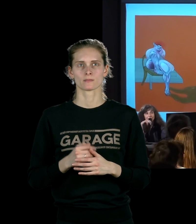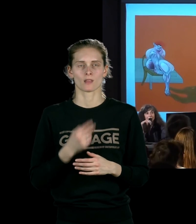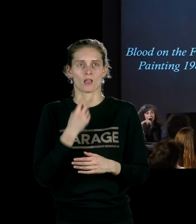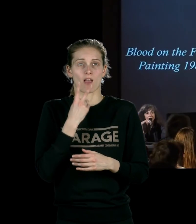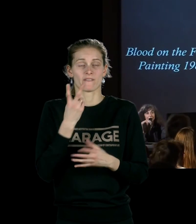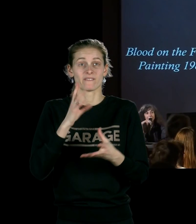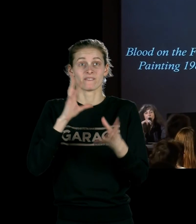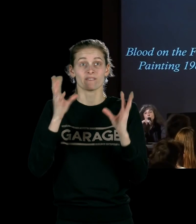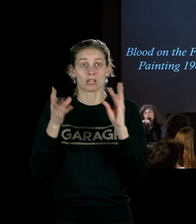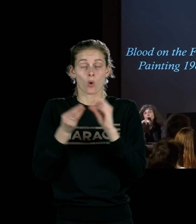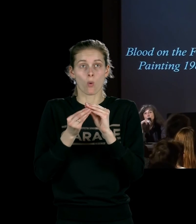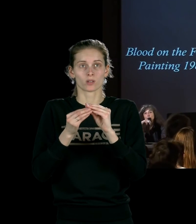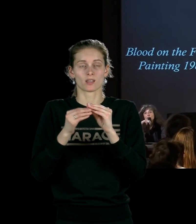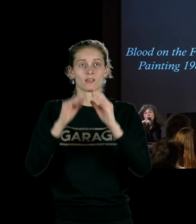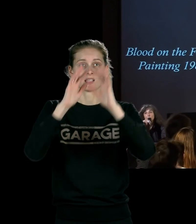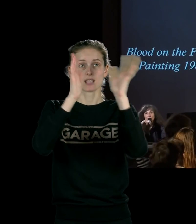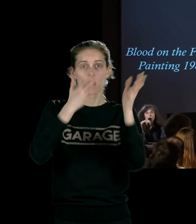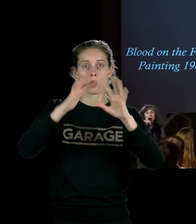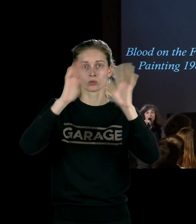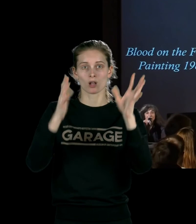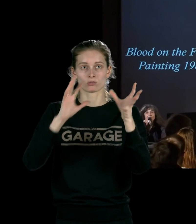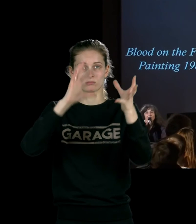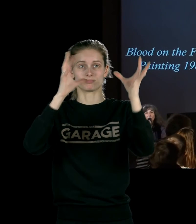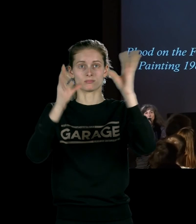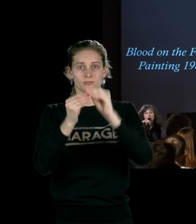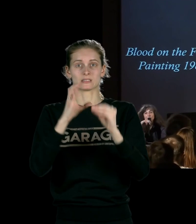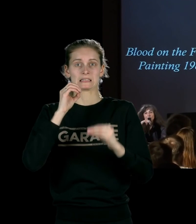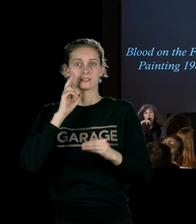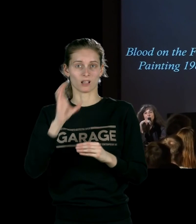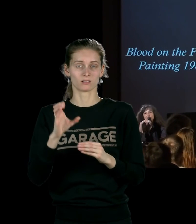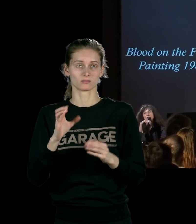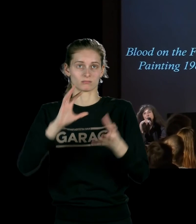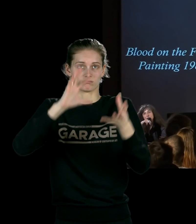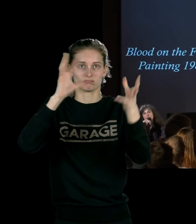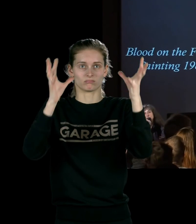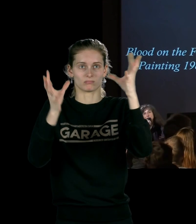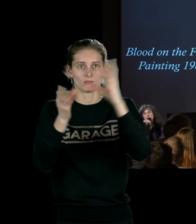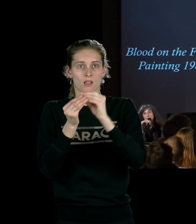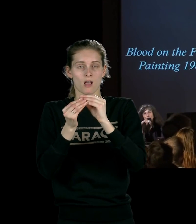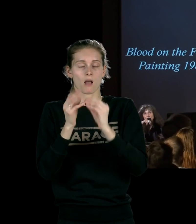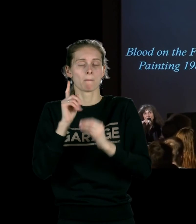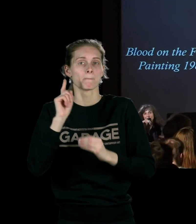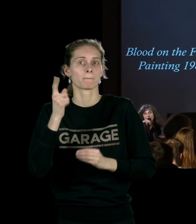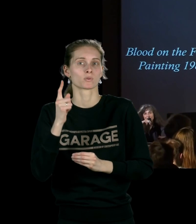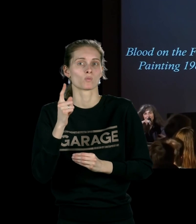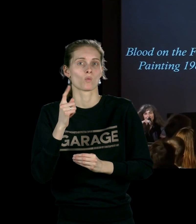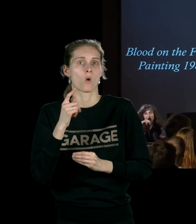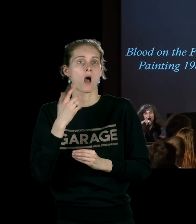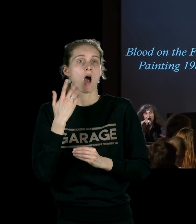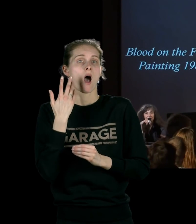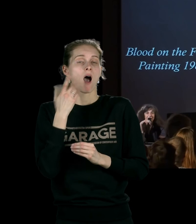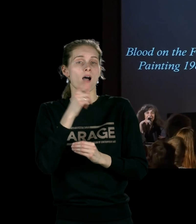совокуплением, которое оказывается сексом. Почему, собственно? Потому что это единственная ситуация, когда люди не говорят. И можно рисовать